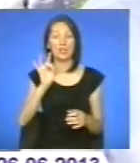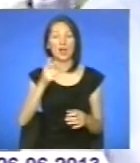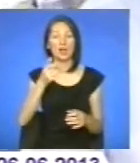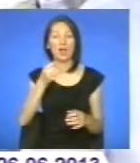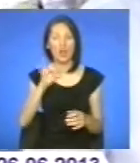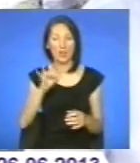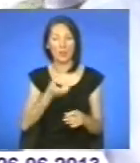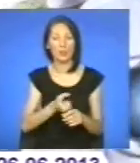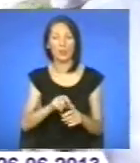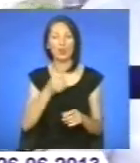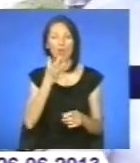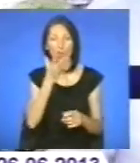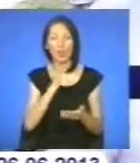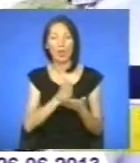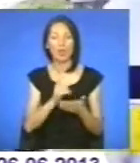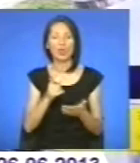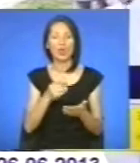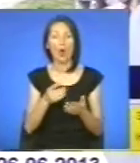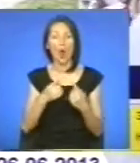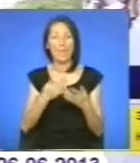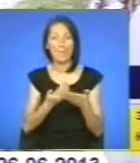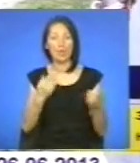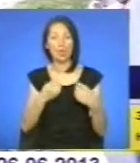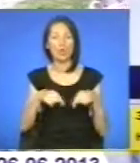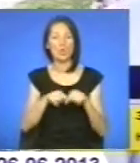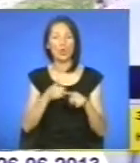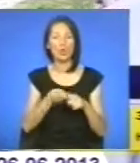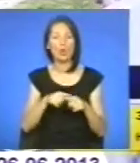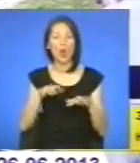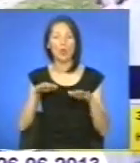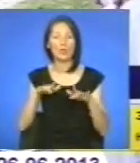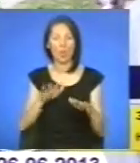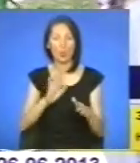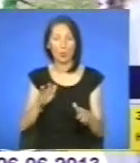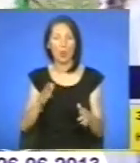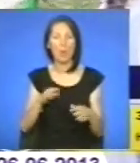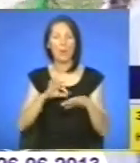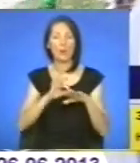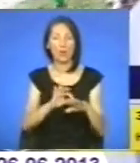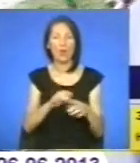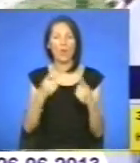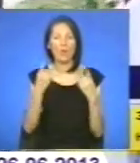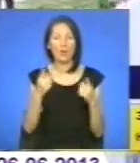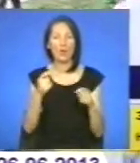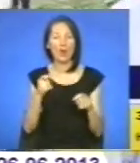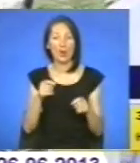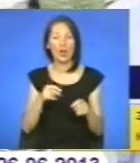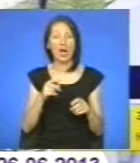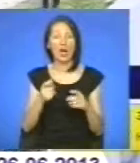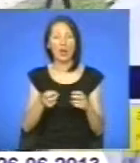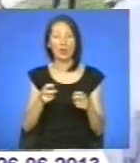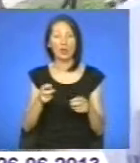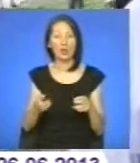що перед організацією цього заходу було проведено велику дослідницьку роботу. Вивчено,